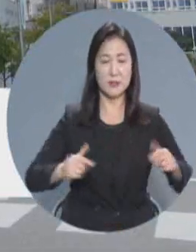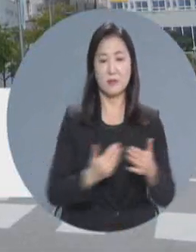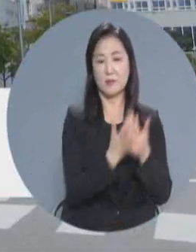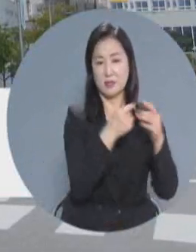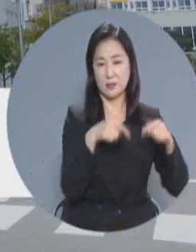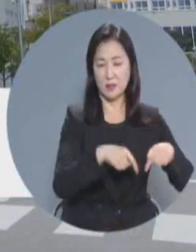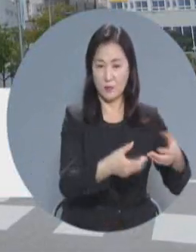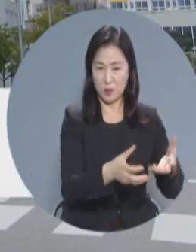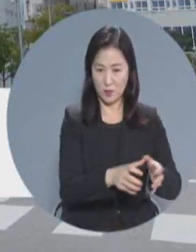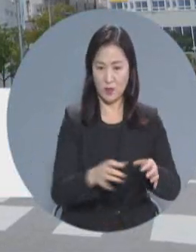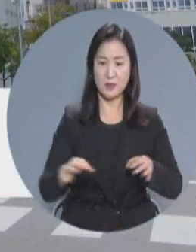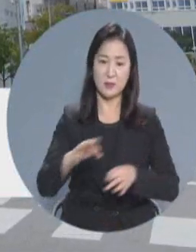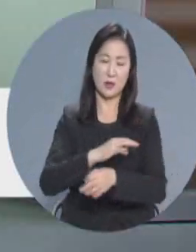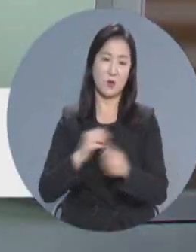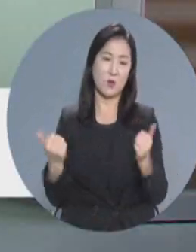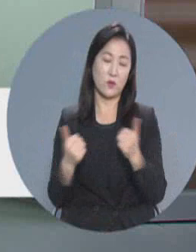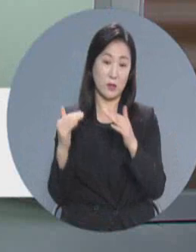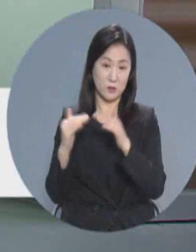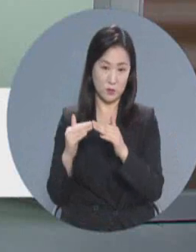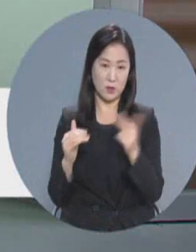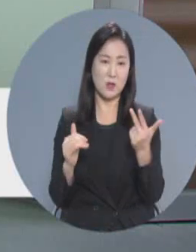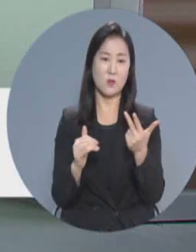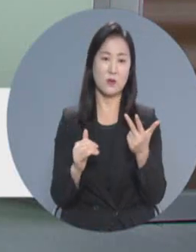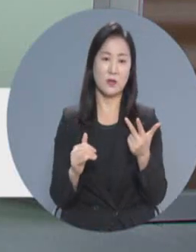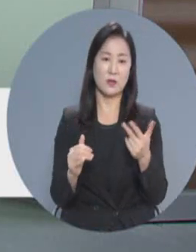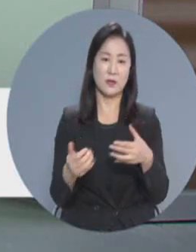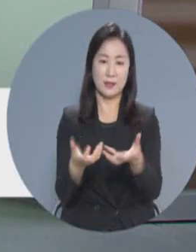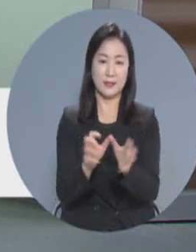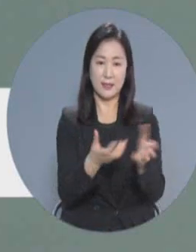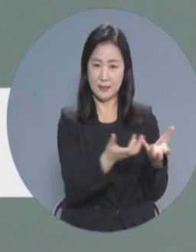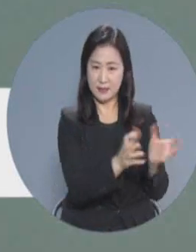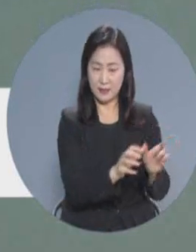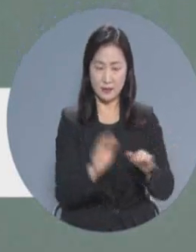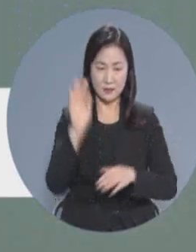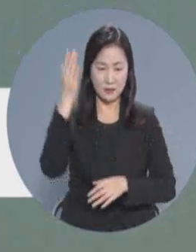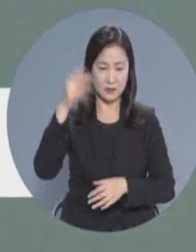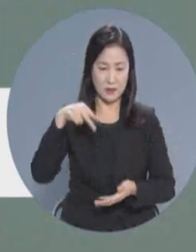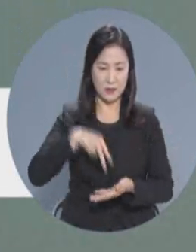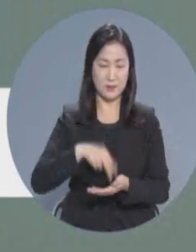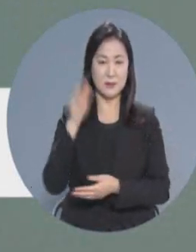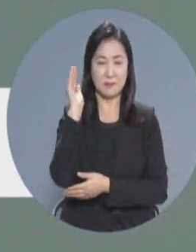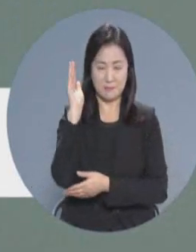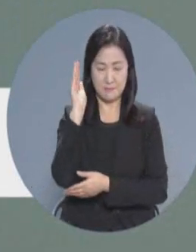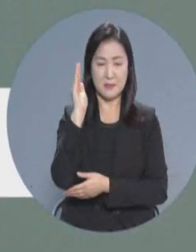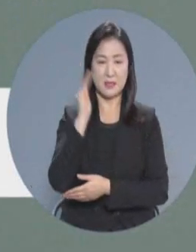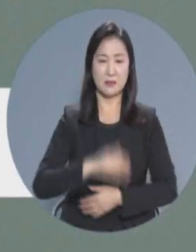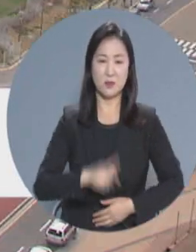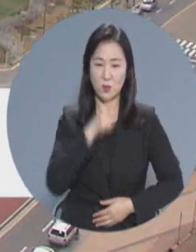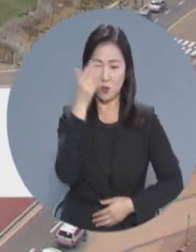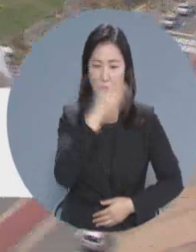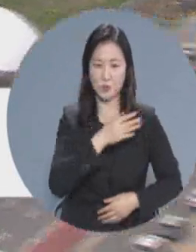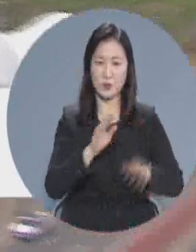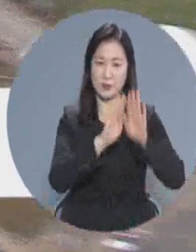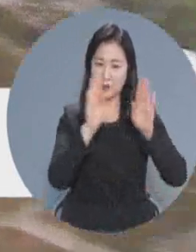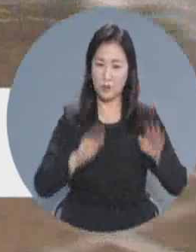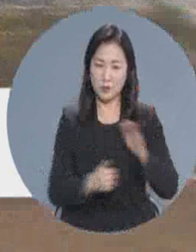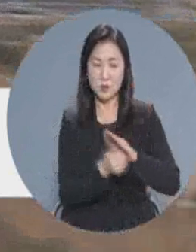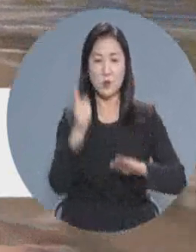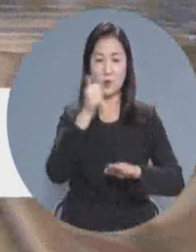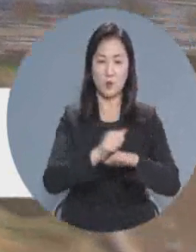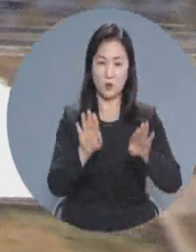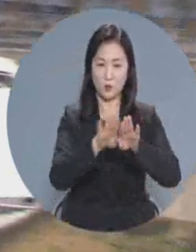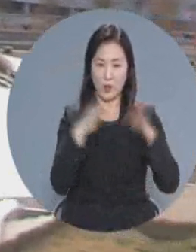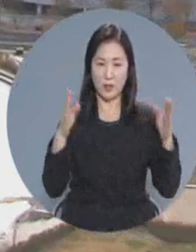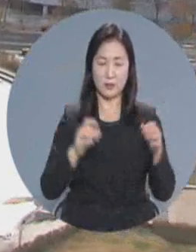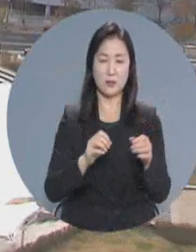여수지역발전협의회와 여수상공회의소 등 7개 여수지역 사회단체들은 최근 성명서를 내고 여수엑스포 성공 개최 100주년을